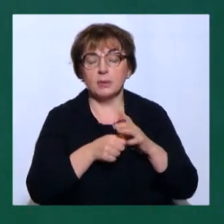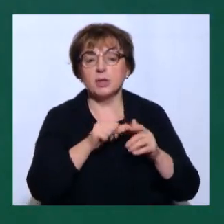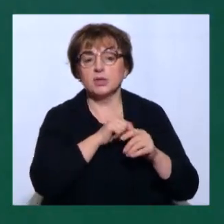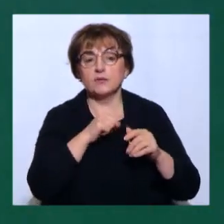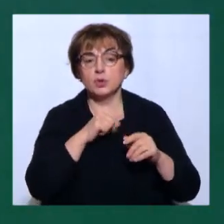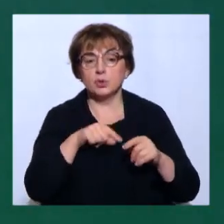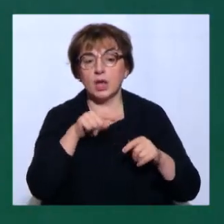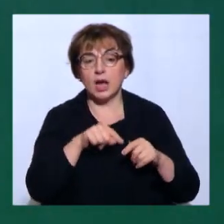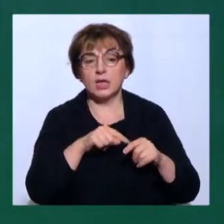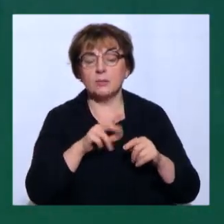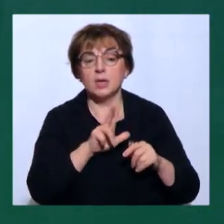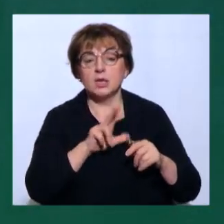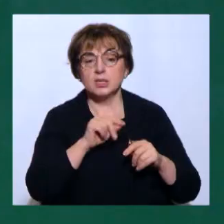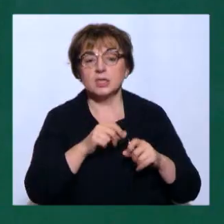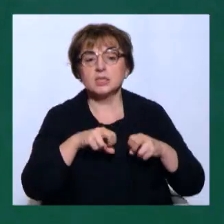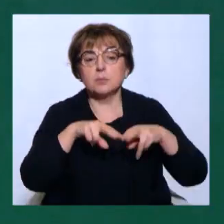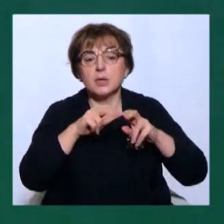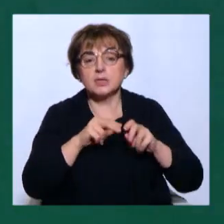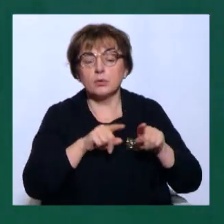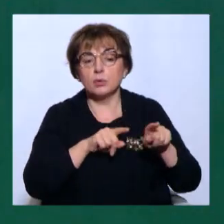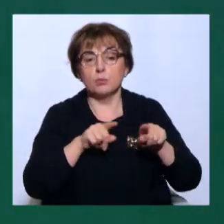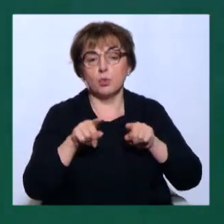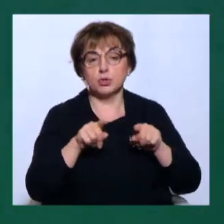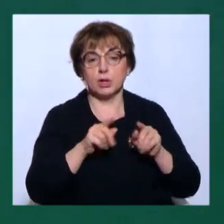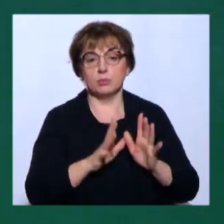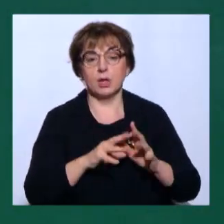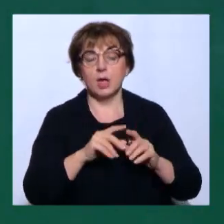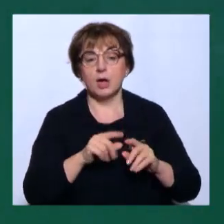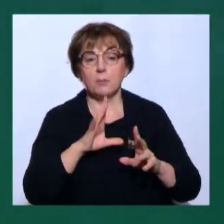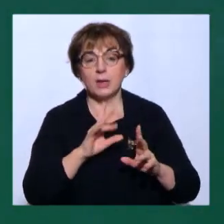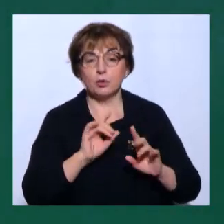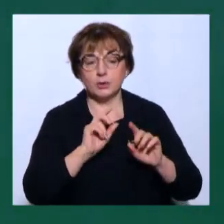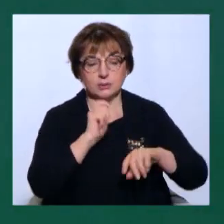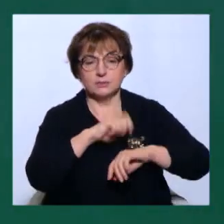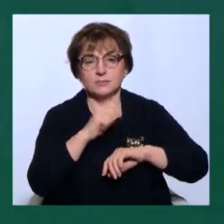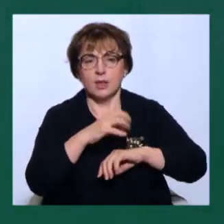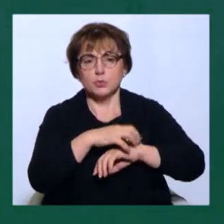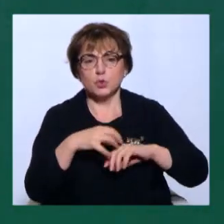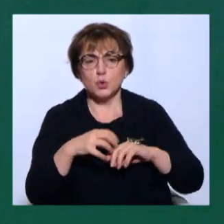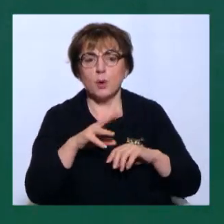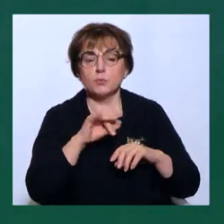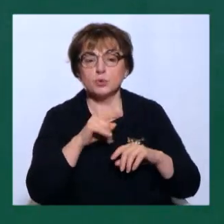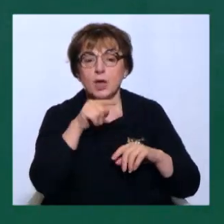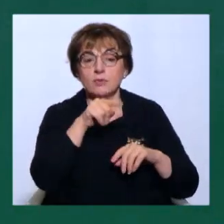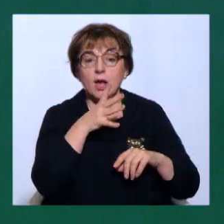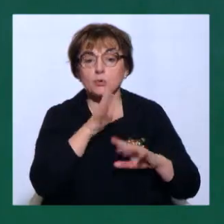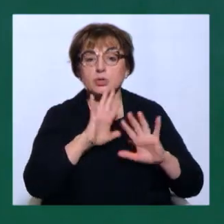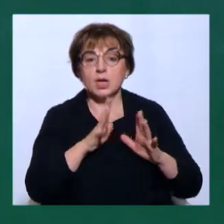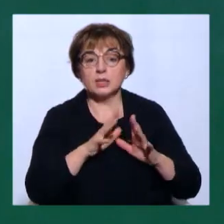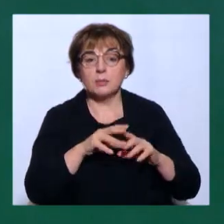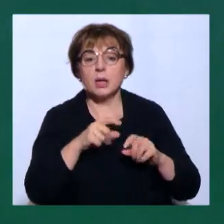სხეულის კოორდინირებული მოძრაობა, ხოლო მსუსხავი უჯრედების საშუალებით ხდება საკვების დაჭერის